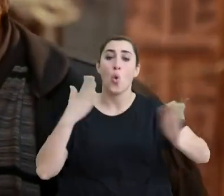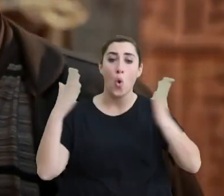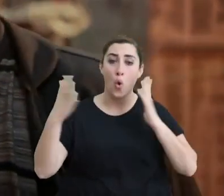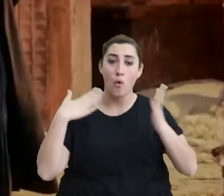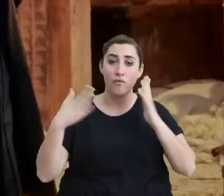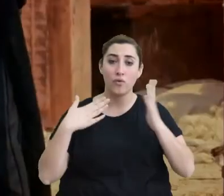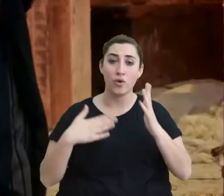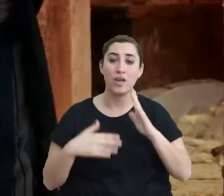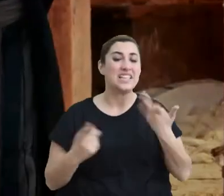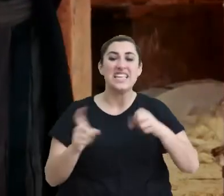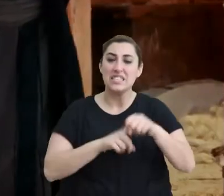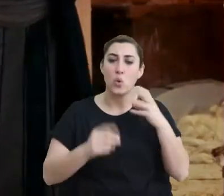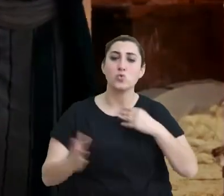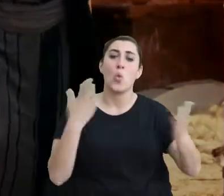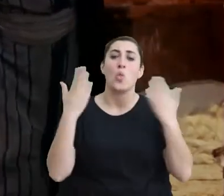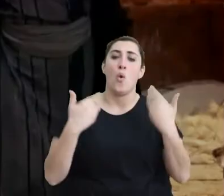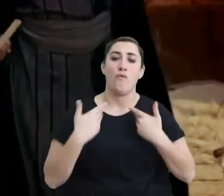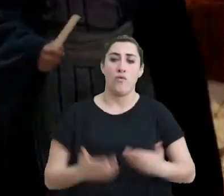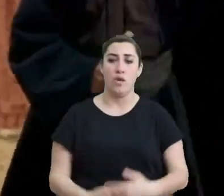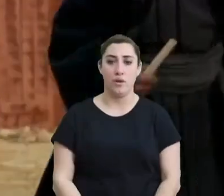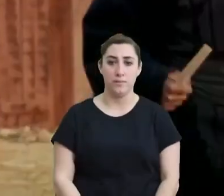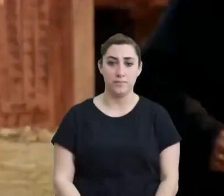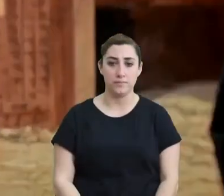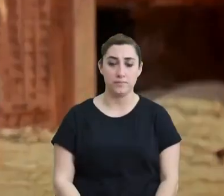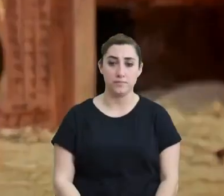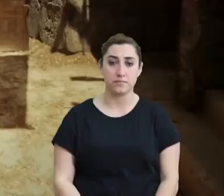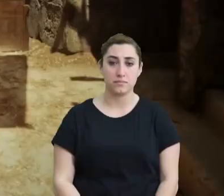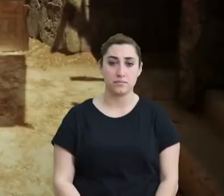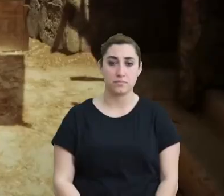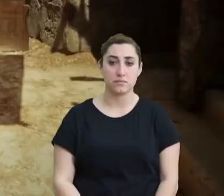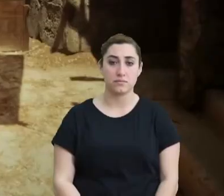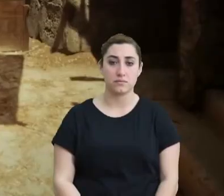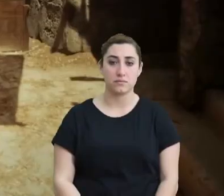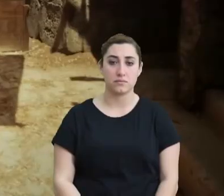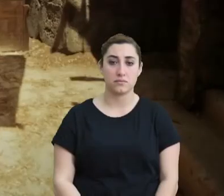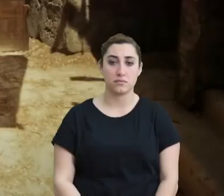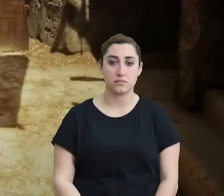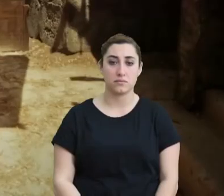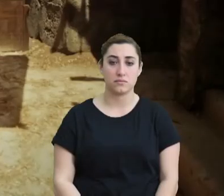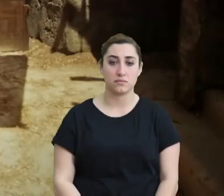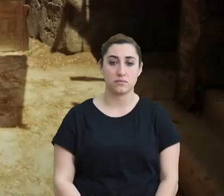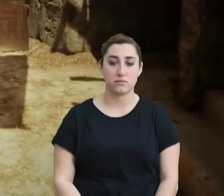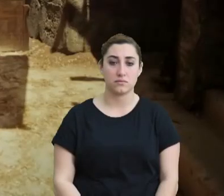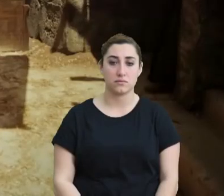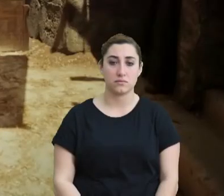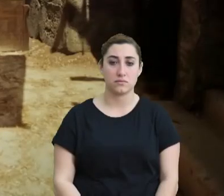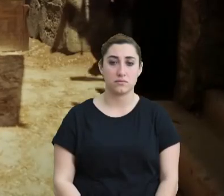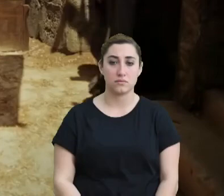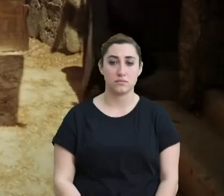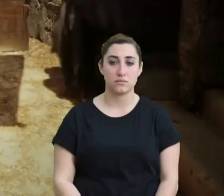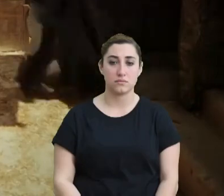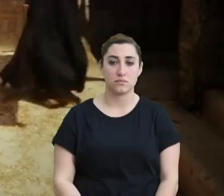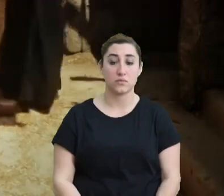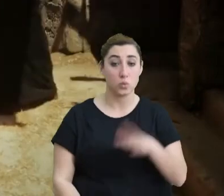döver. Neye sinirlense döver. Ayşe ile göz göze gelip birbirlerinden uzaklaştılar. Doğan atıyla Yunus'un önüne